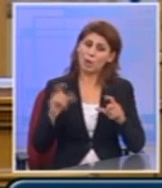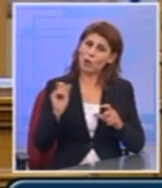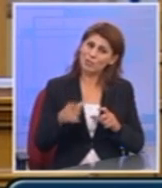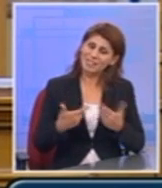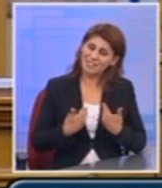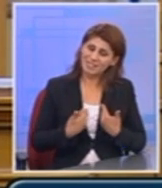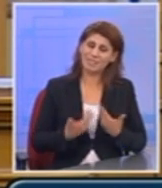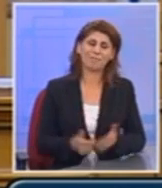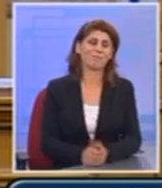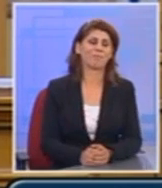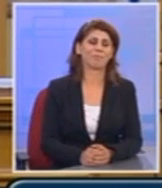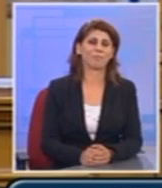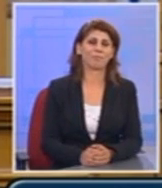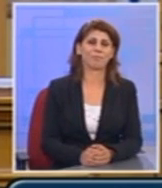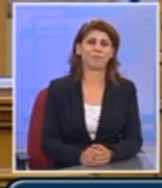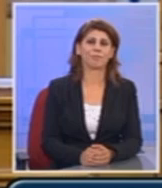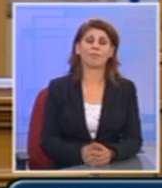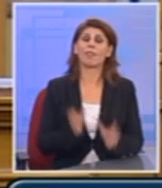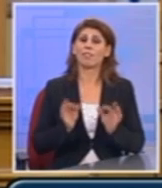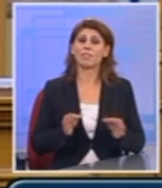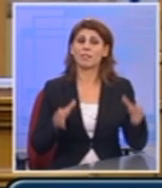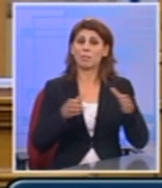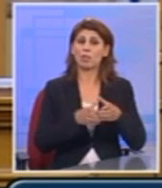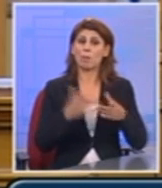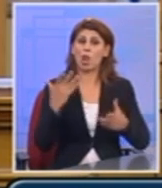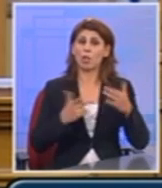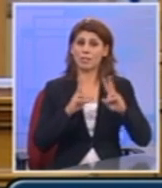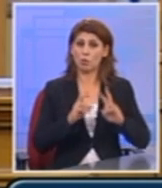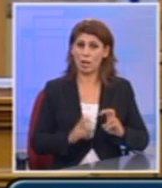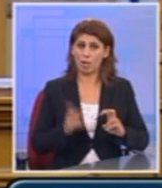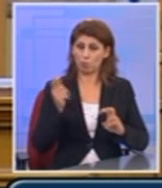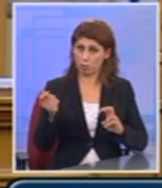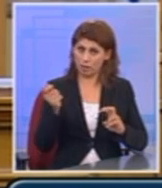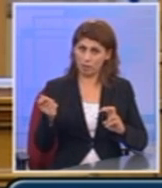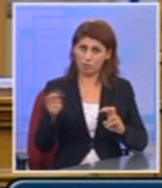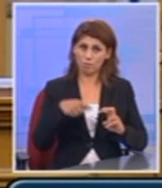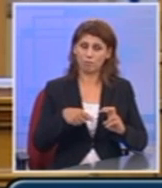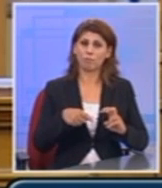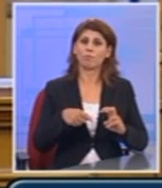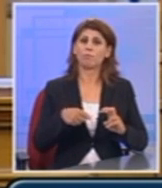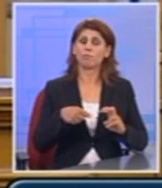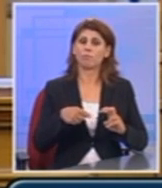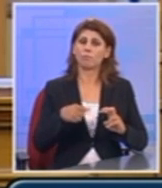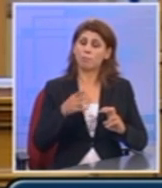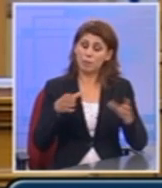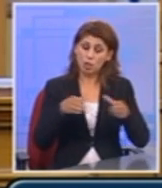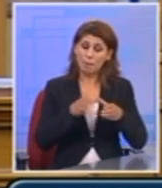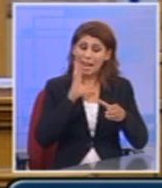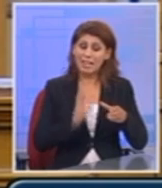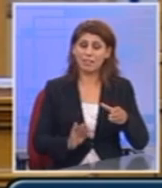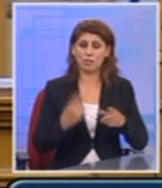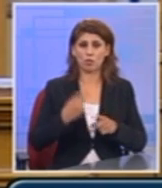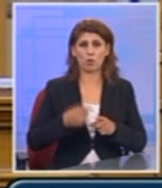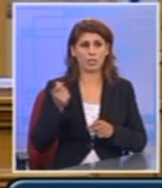πρόσκληση και βέβαια την επιτροπή τικού ελέγχου του χρέους επιτροπή αλήθειας για το ελληνικό χρέος